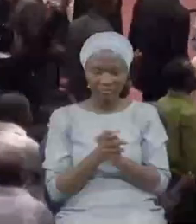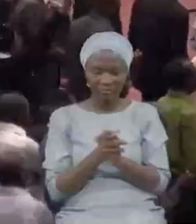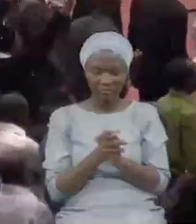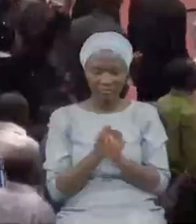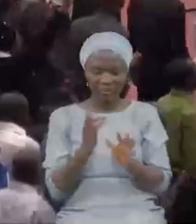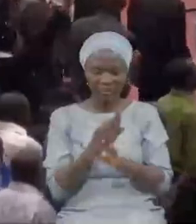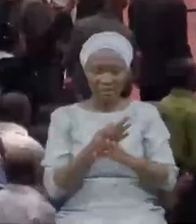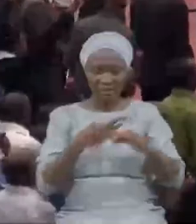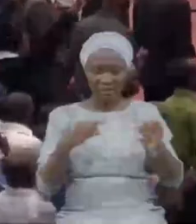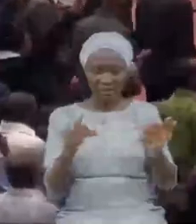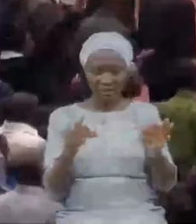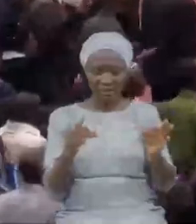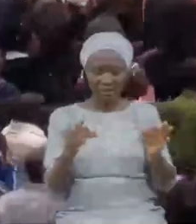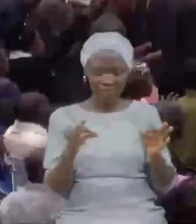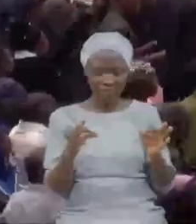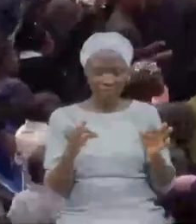La liberté,